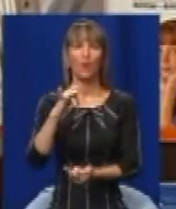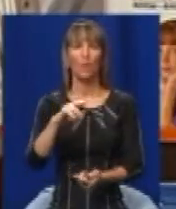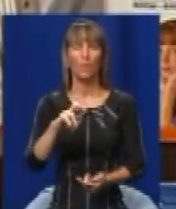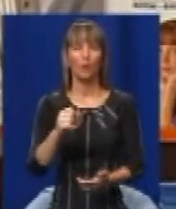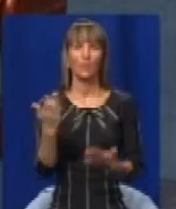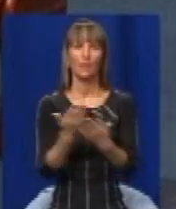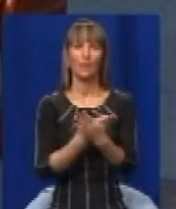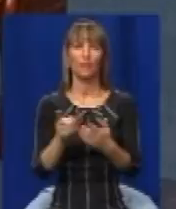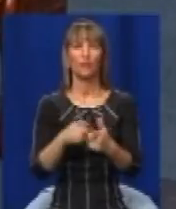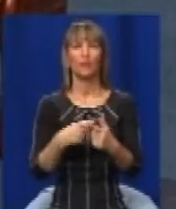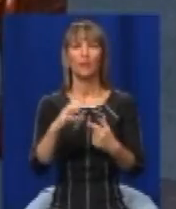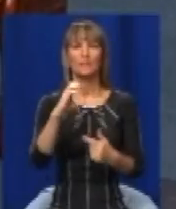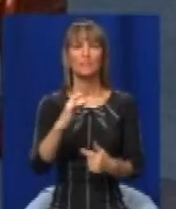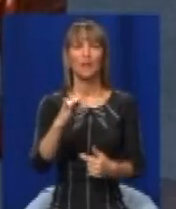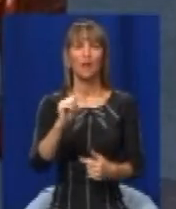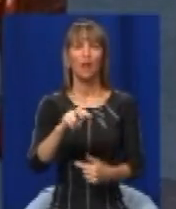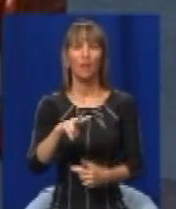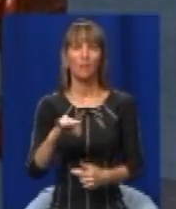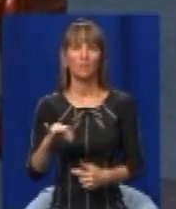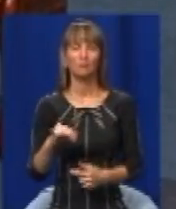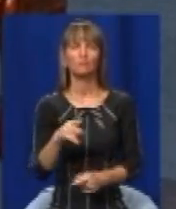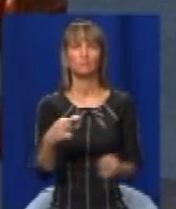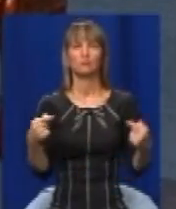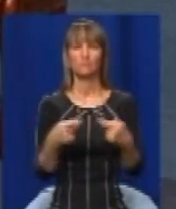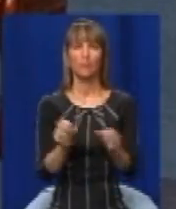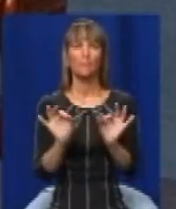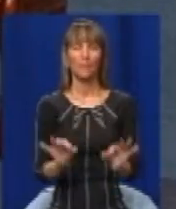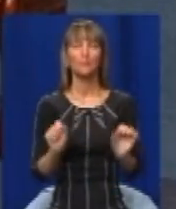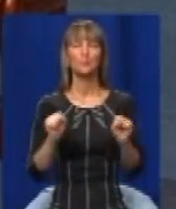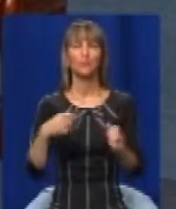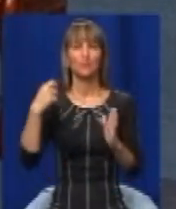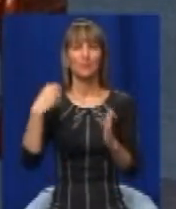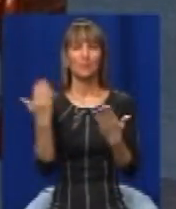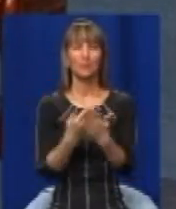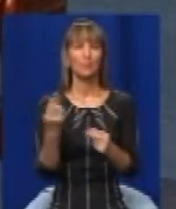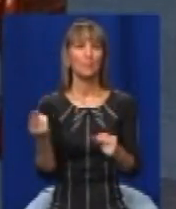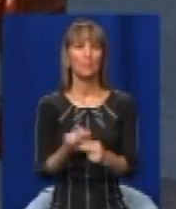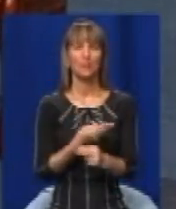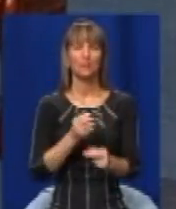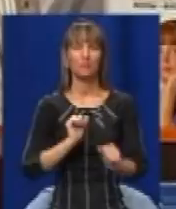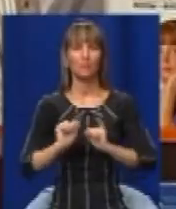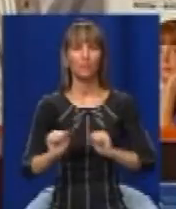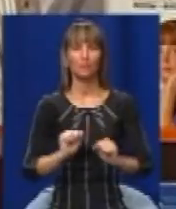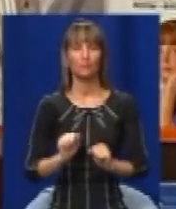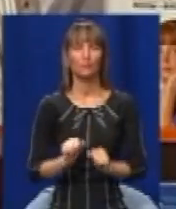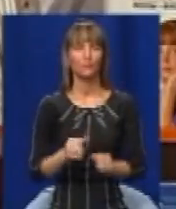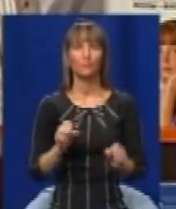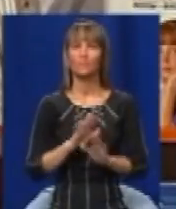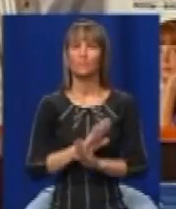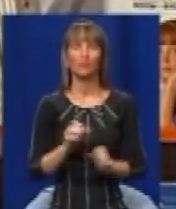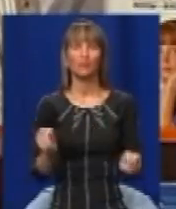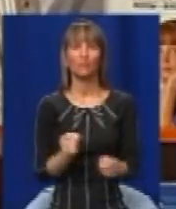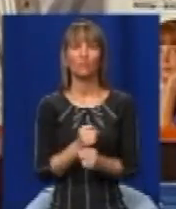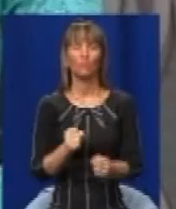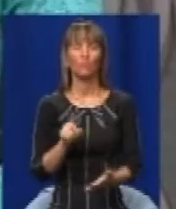або серіалу. Так, ти абсолютно права. А як ти думаєш, чи можна зняти фільм без режисера? Ні, не можна.